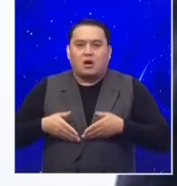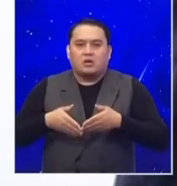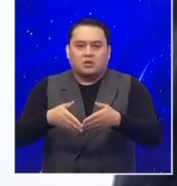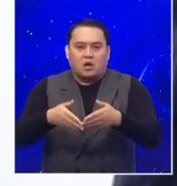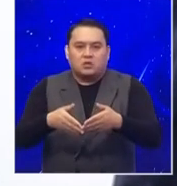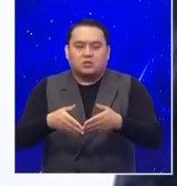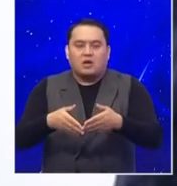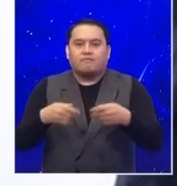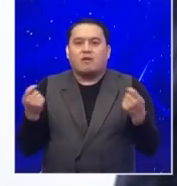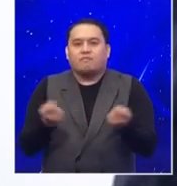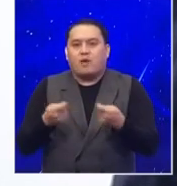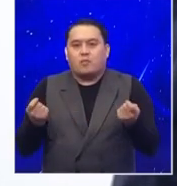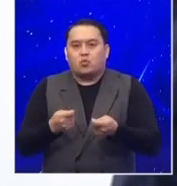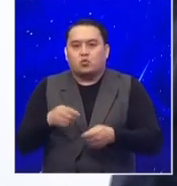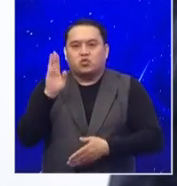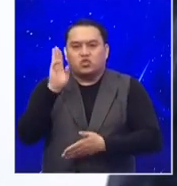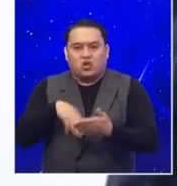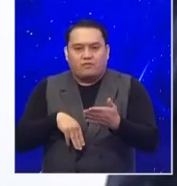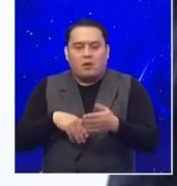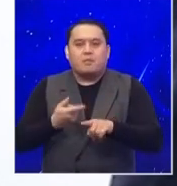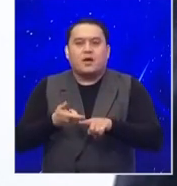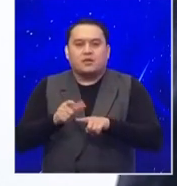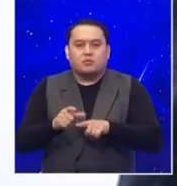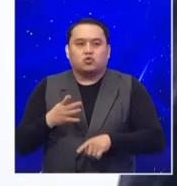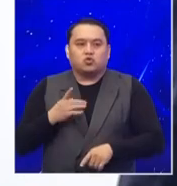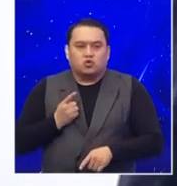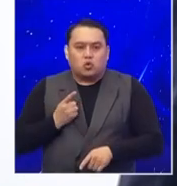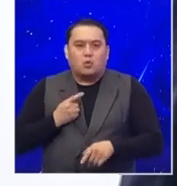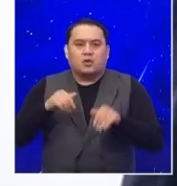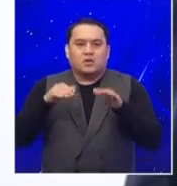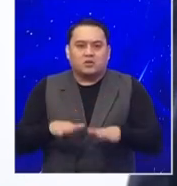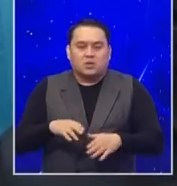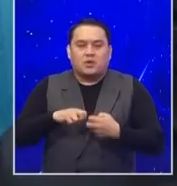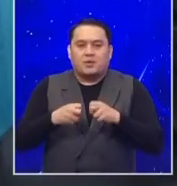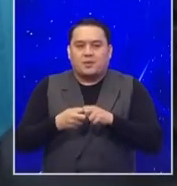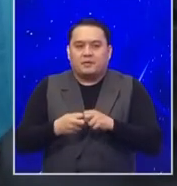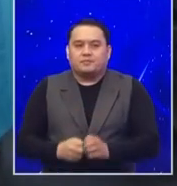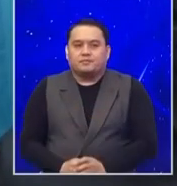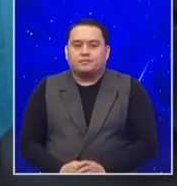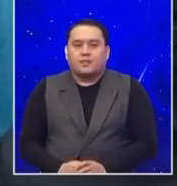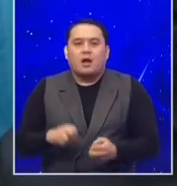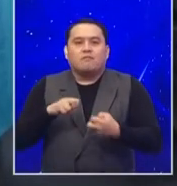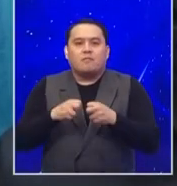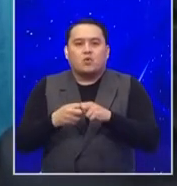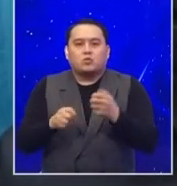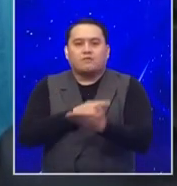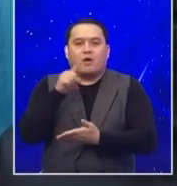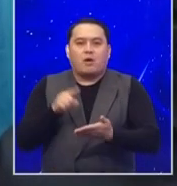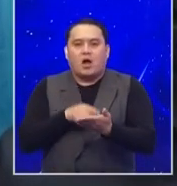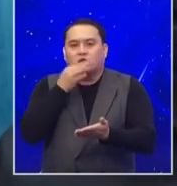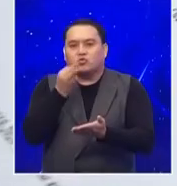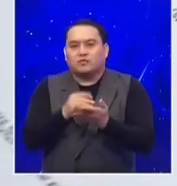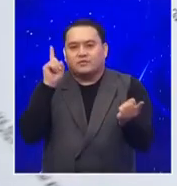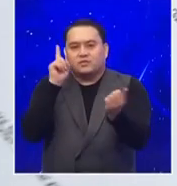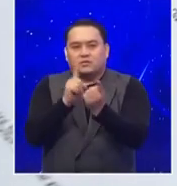За выпас скота на полях нас штрафуют, поэтому мы с нетерпением ждем решения нашей проблемы. Наряду с наболевшими вопросами на отчетной